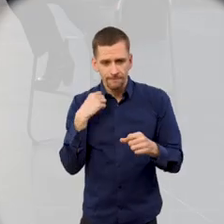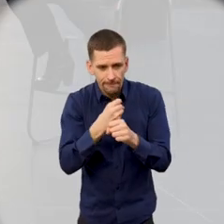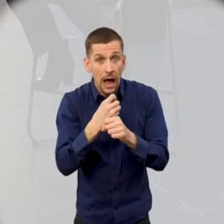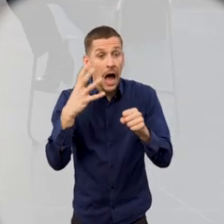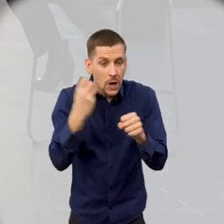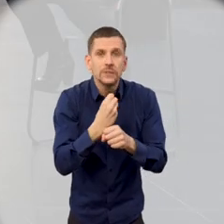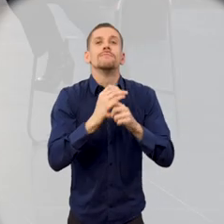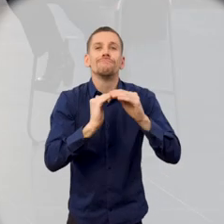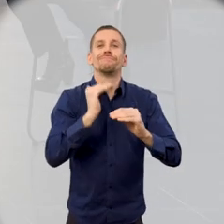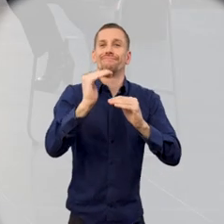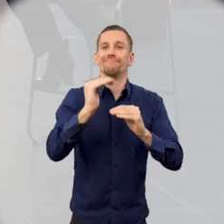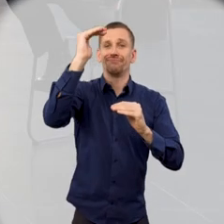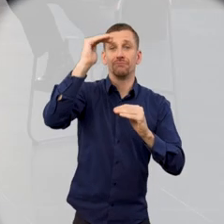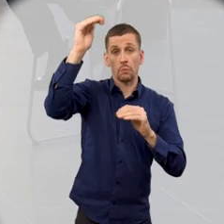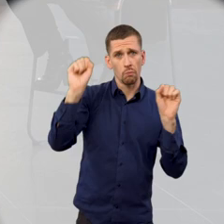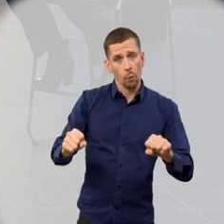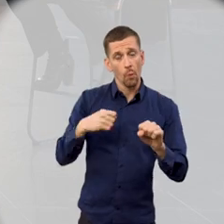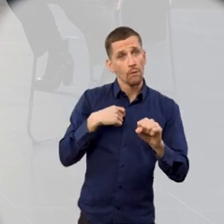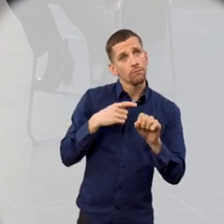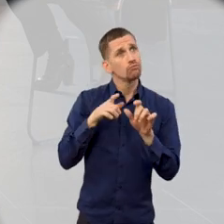qui leur débloquent les niveaux suivants. Et